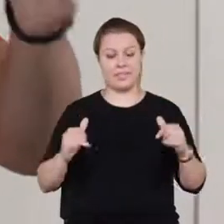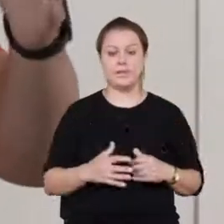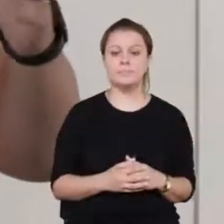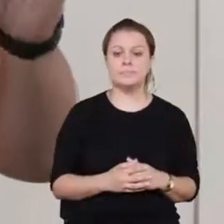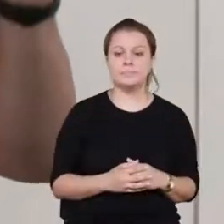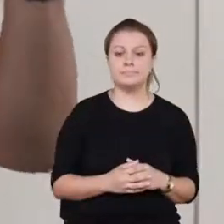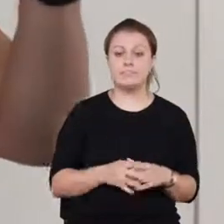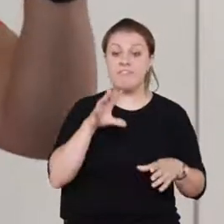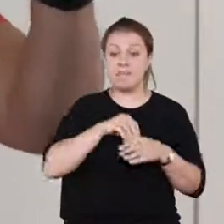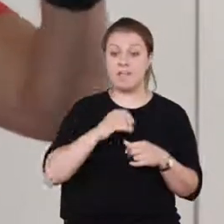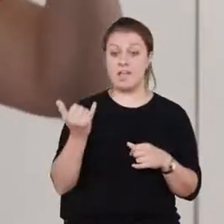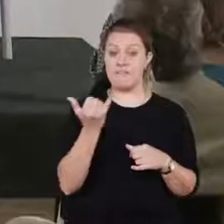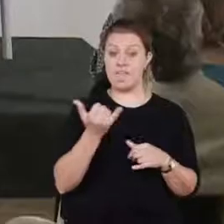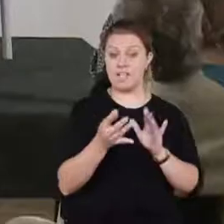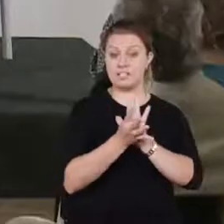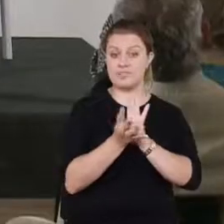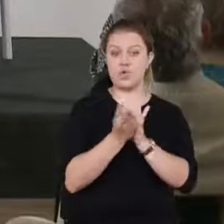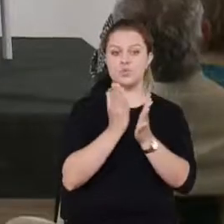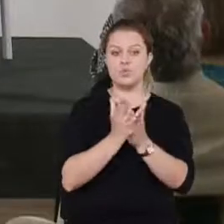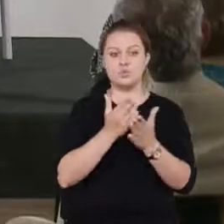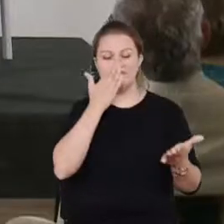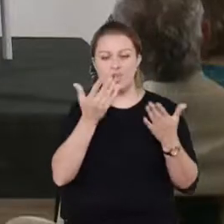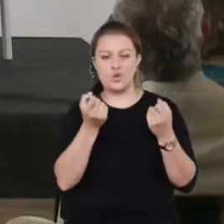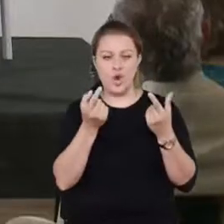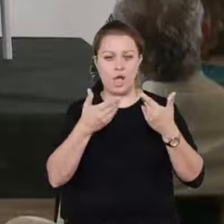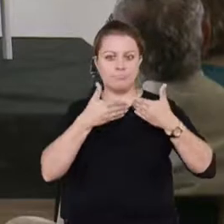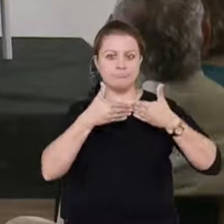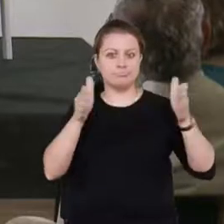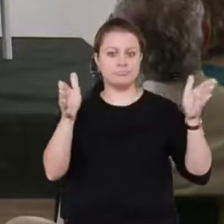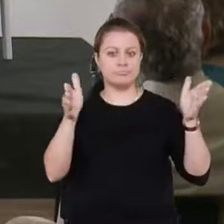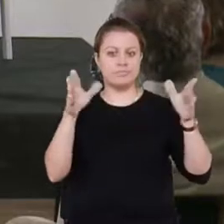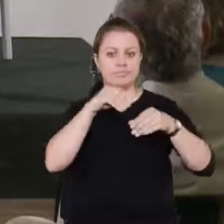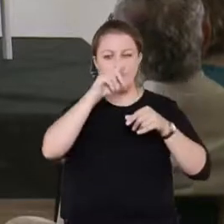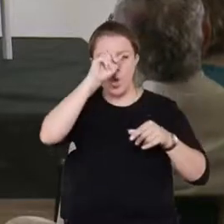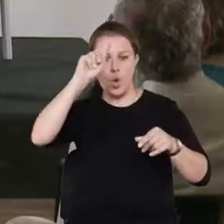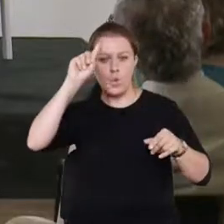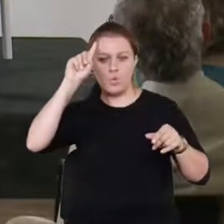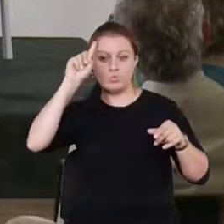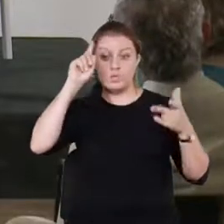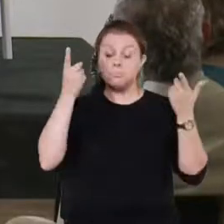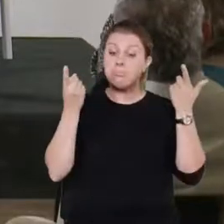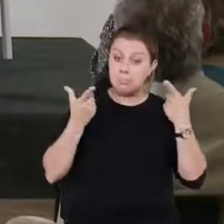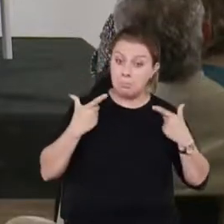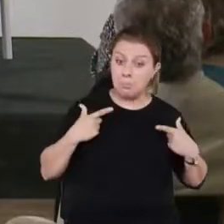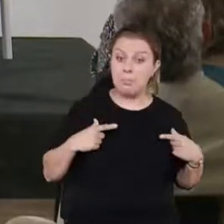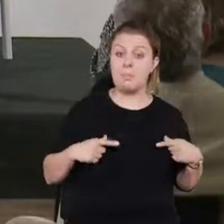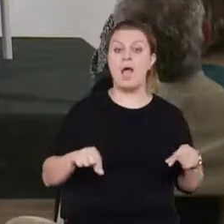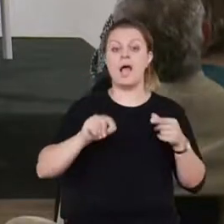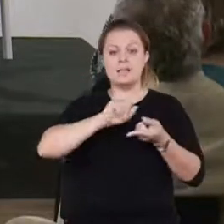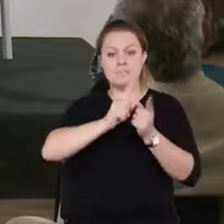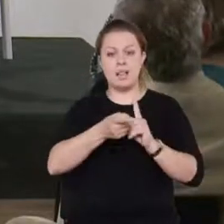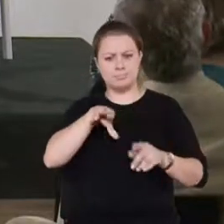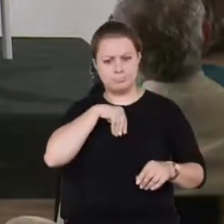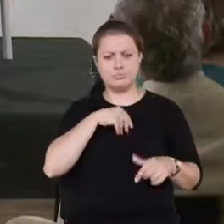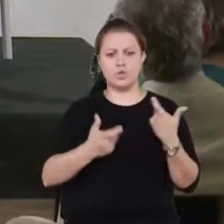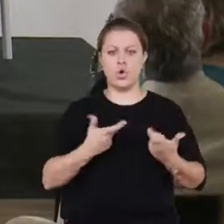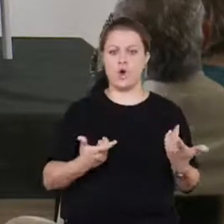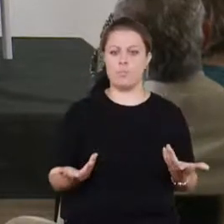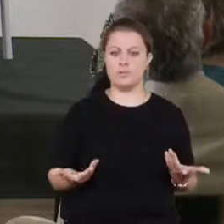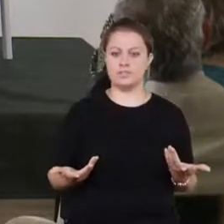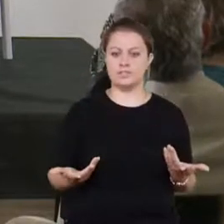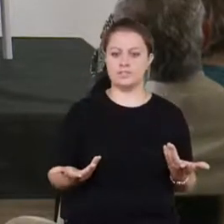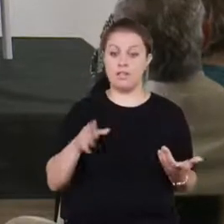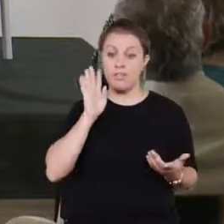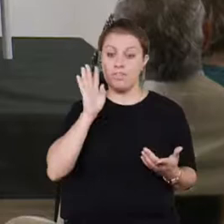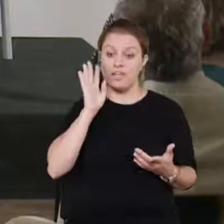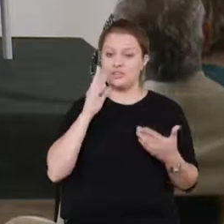I w wieku XIX otwiera się takie okienko, w którym ludzie orientują się, że to się może zmienić, że już nie musi tak być. No, no